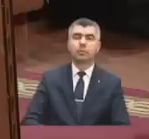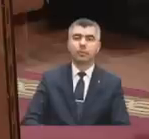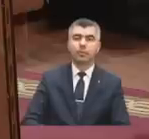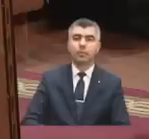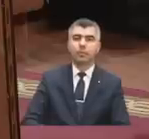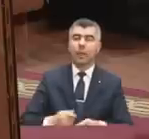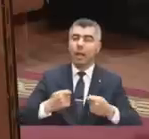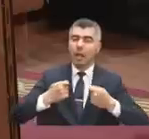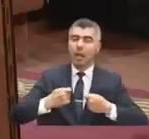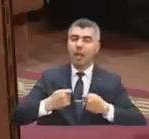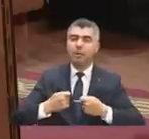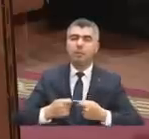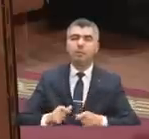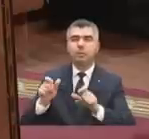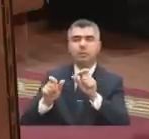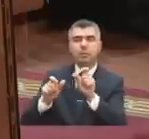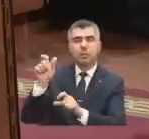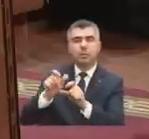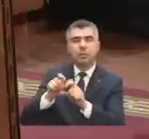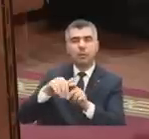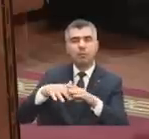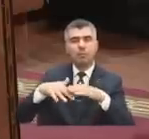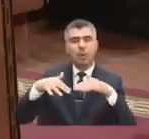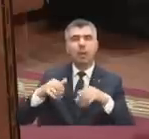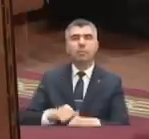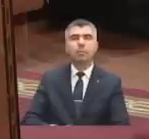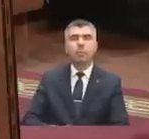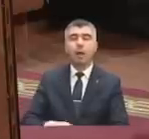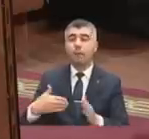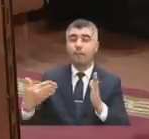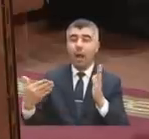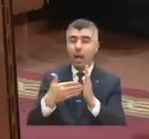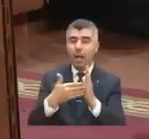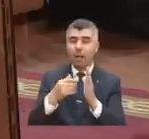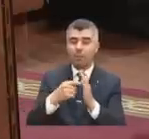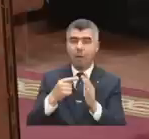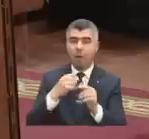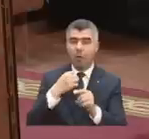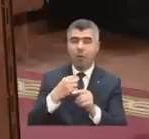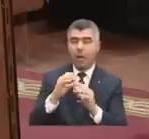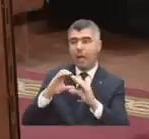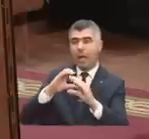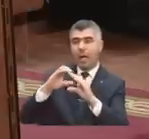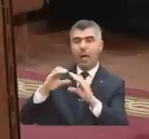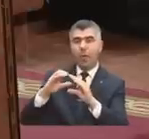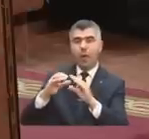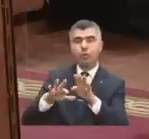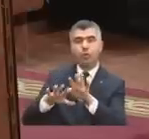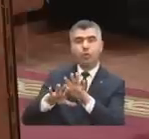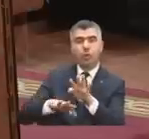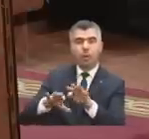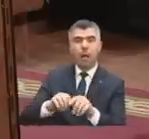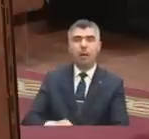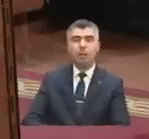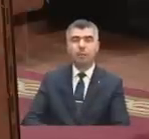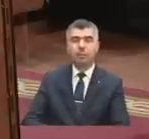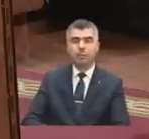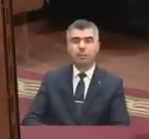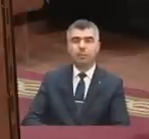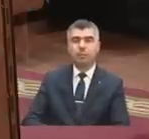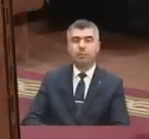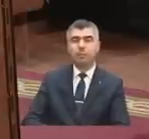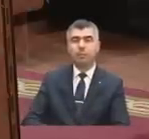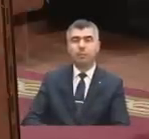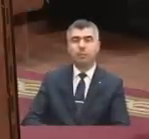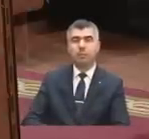السيد الرئيس المحترم السيدات والساده المحترمون واخيرا في اطار الحوار الاجتماعي وتطبيقا